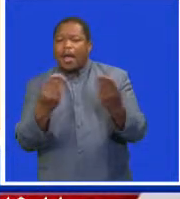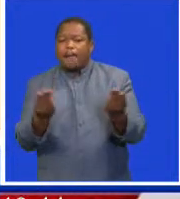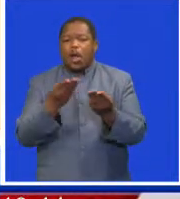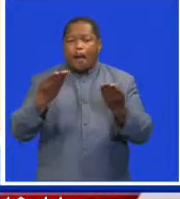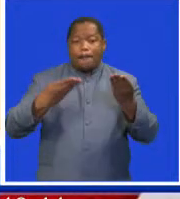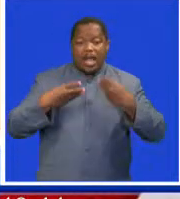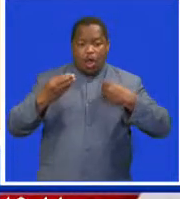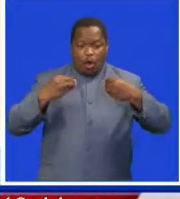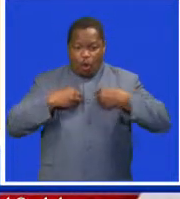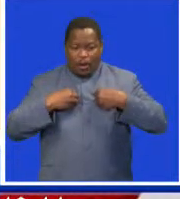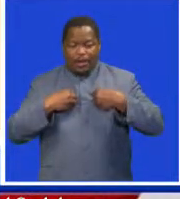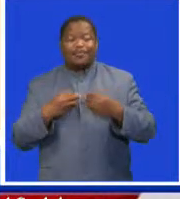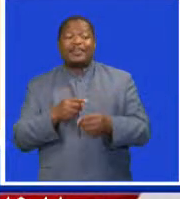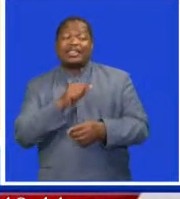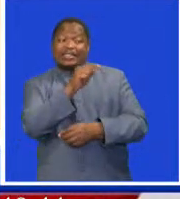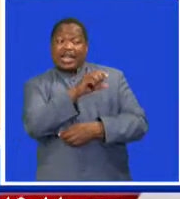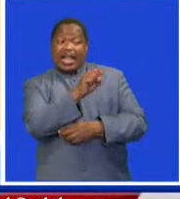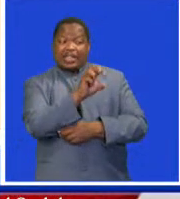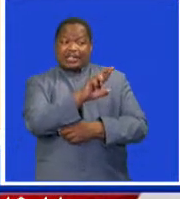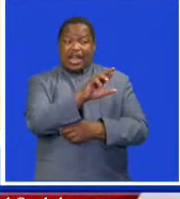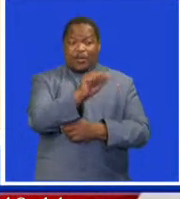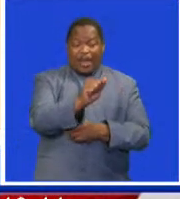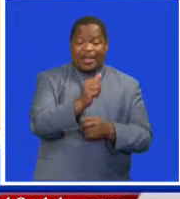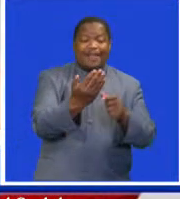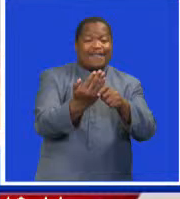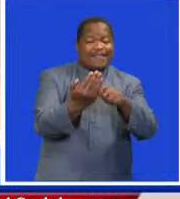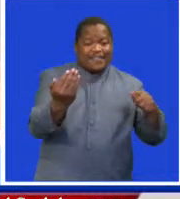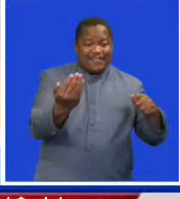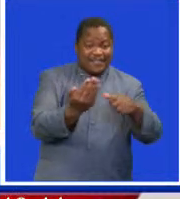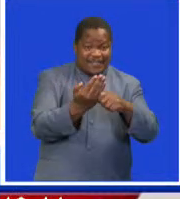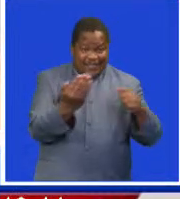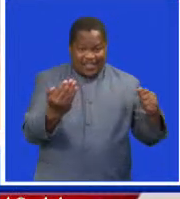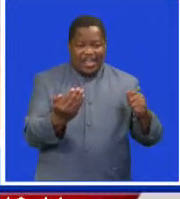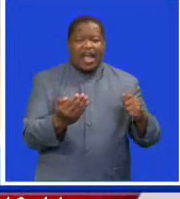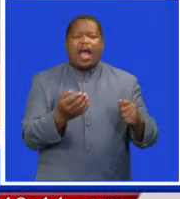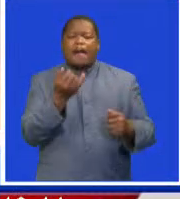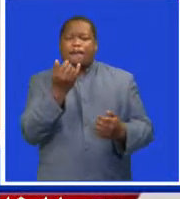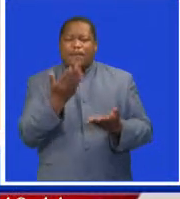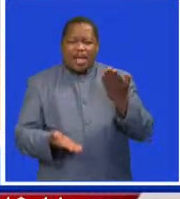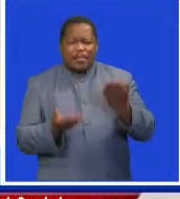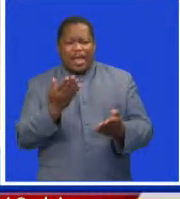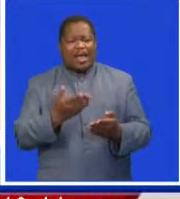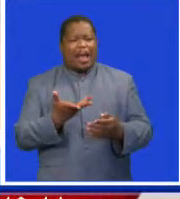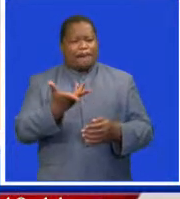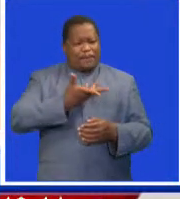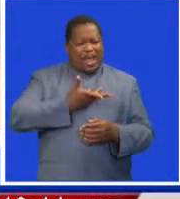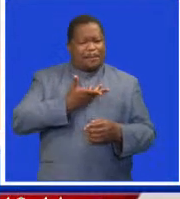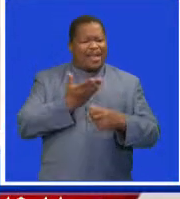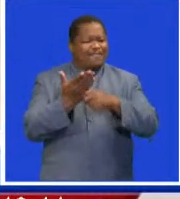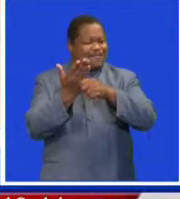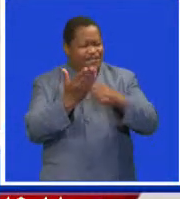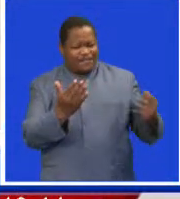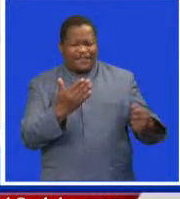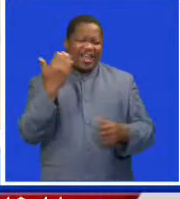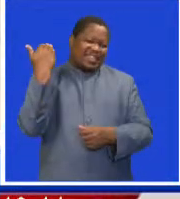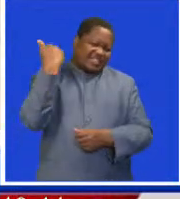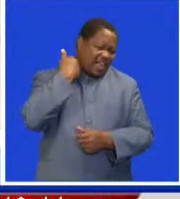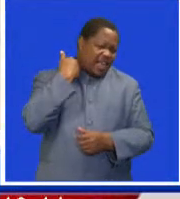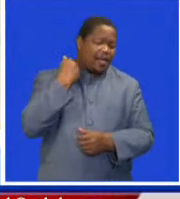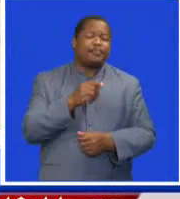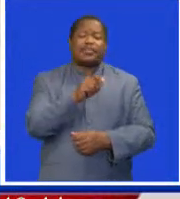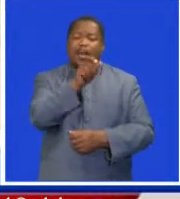laba bakunike yona lo mthelo mhlamba bakangijudge ngendlela labafanele ukuthi ngabe ngithela